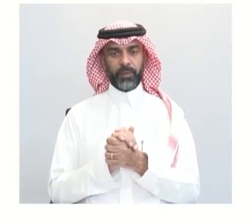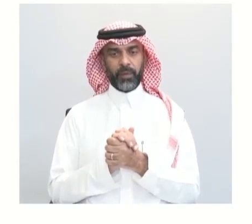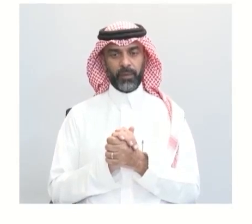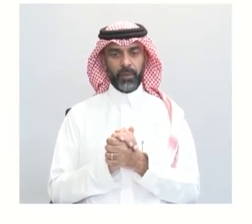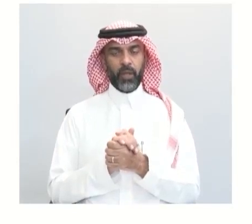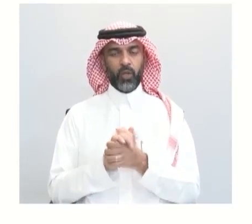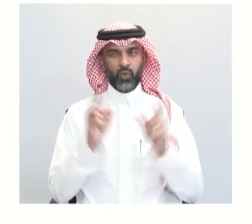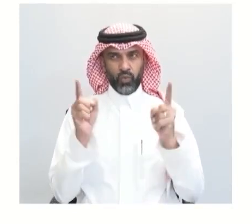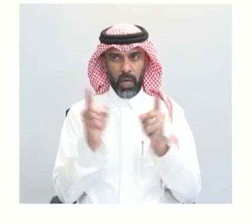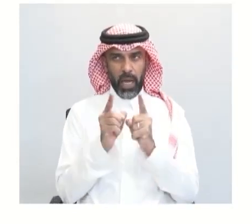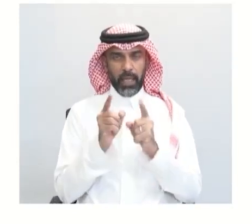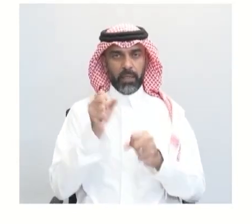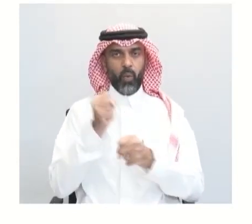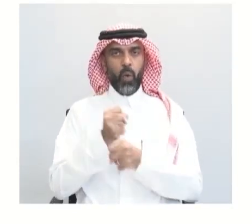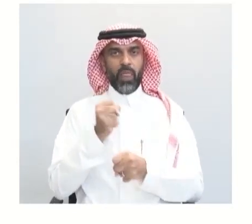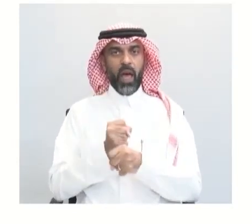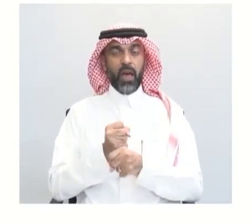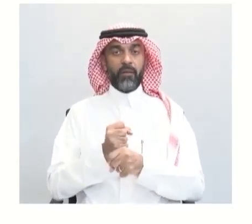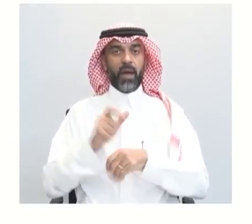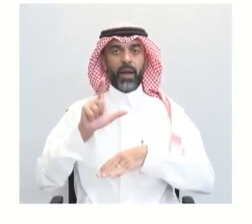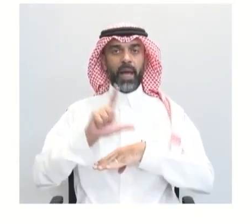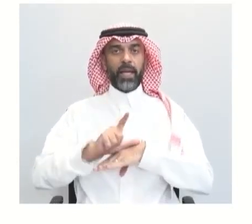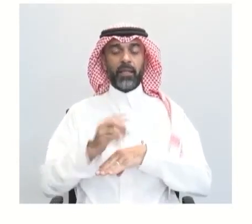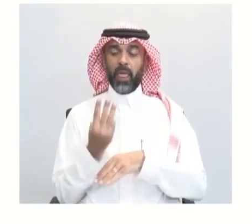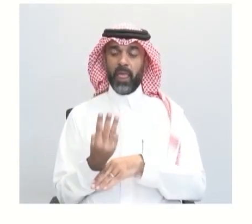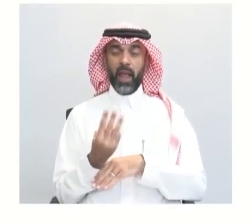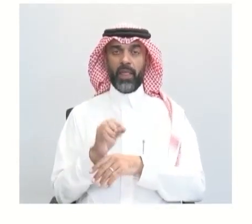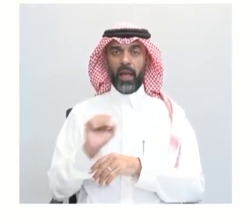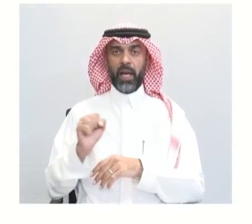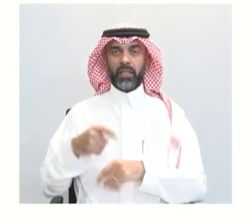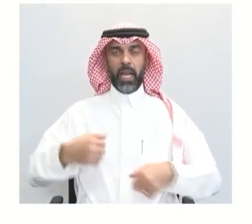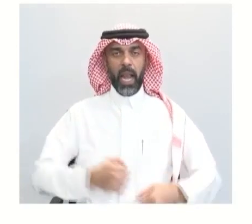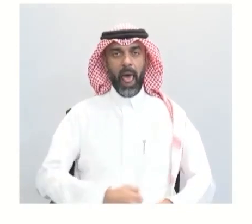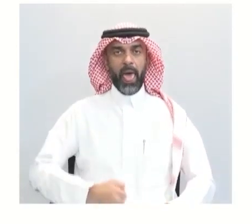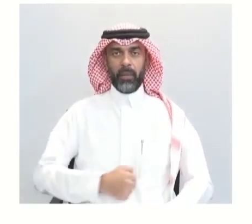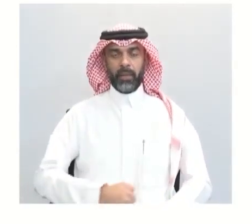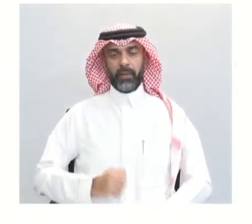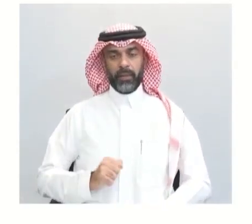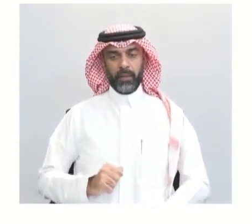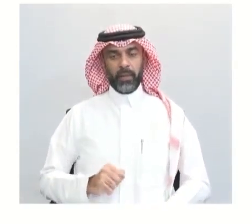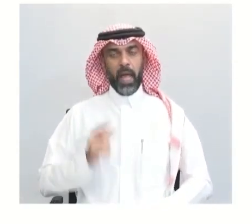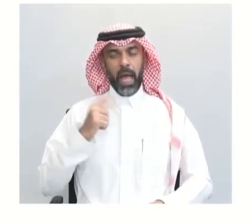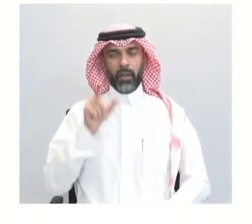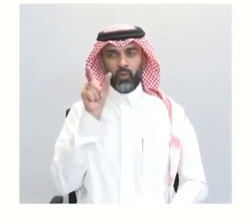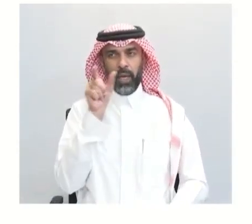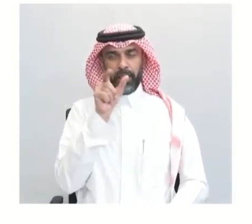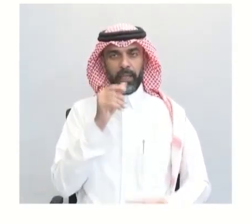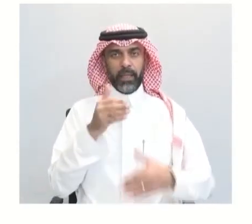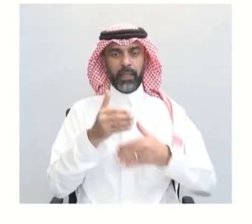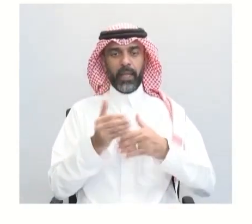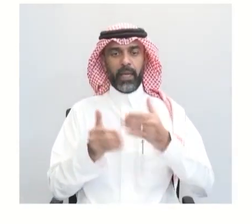بان تلخص وتلخص الوظائف الرئيسه الثلاث للجهاز الهضمي كذلك تحدد